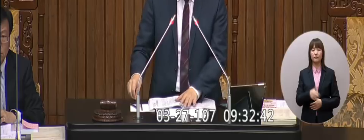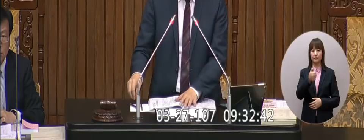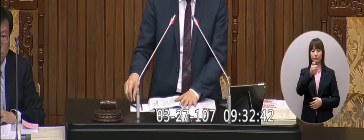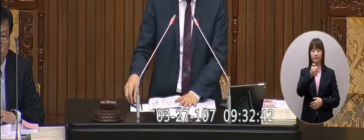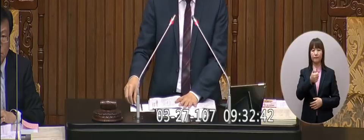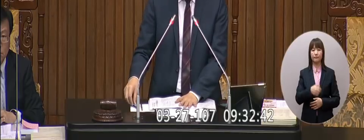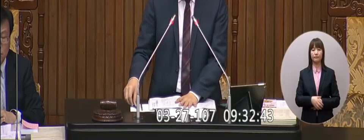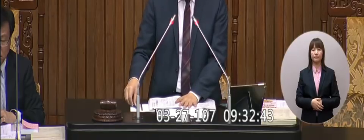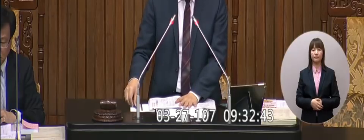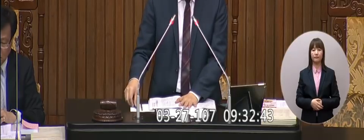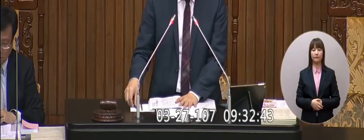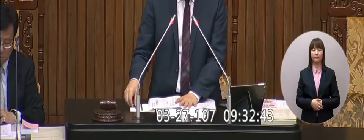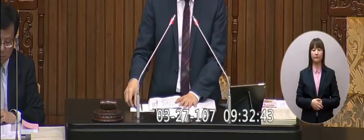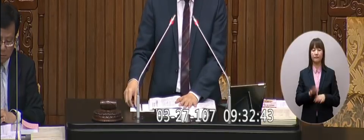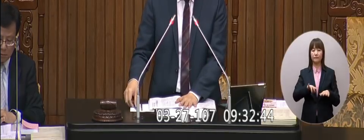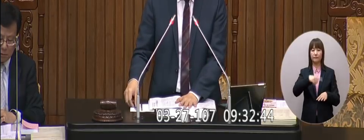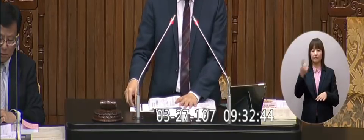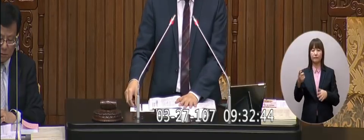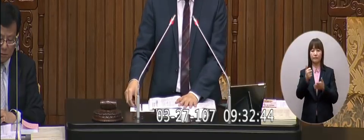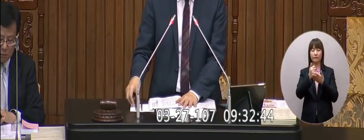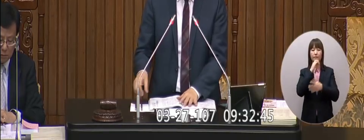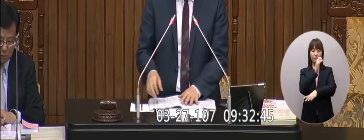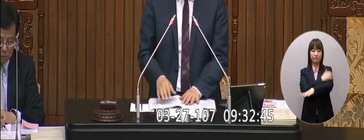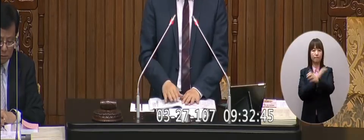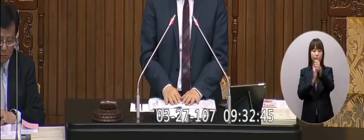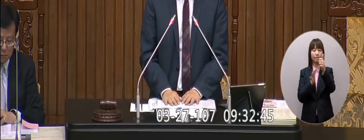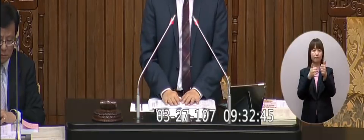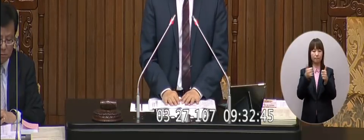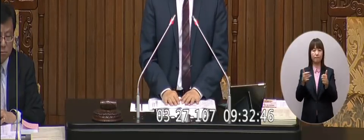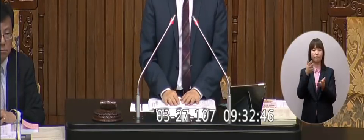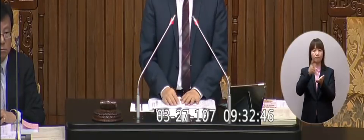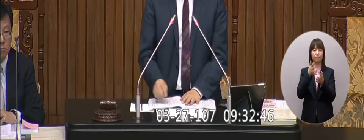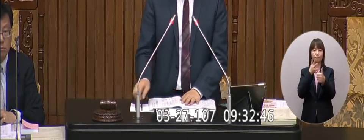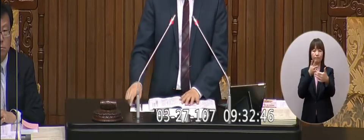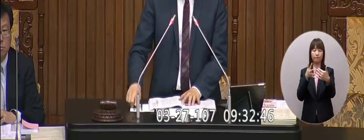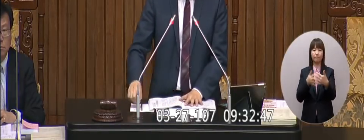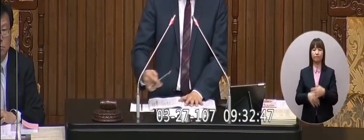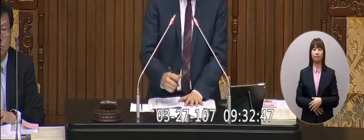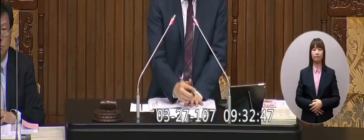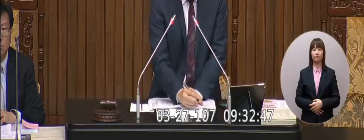谢谢。接着请陈超明委员质询。